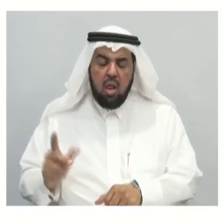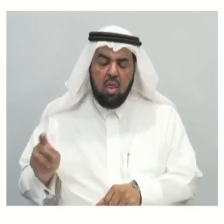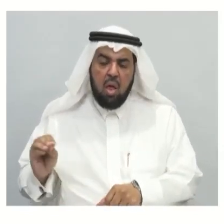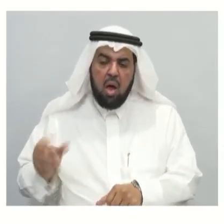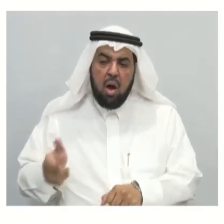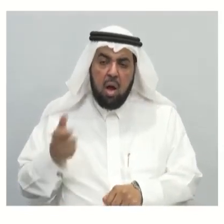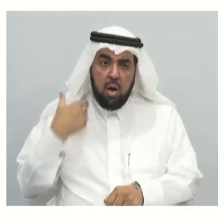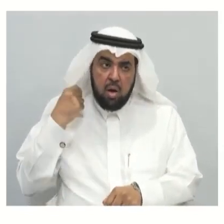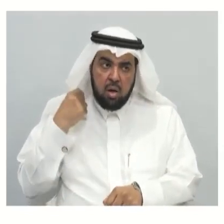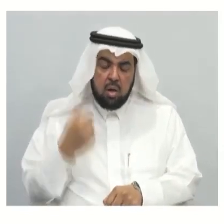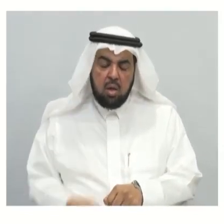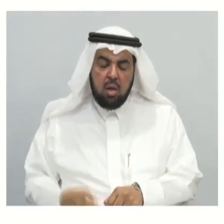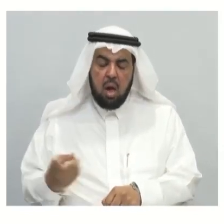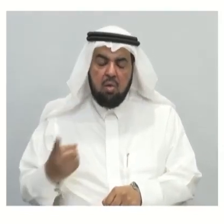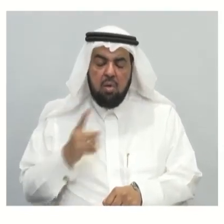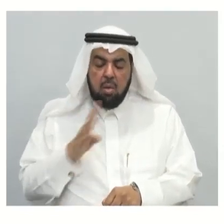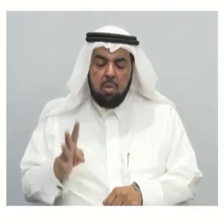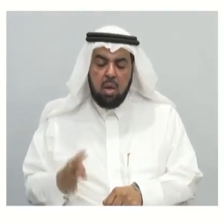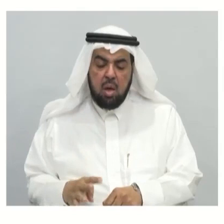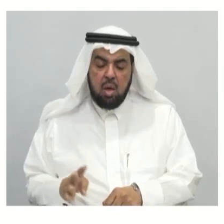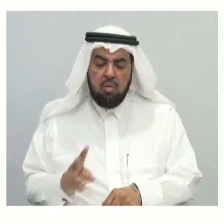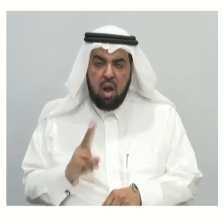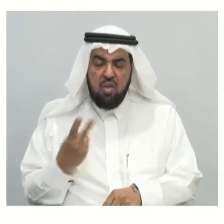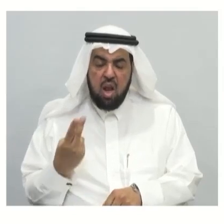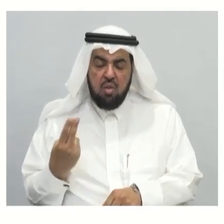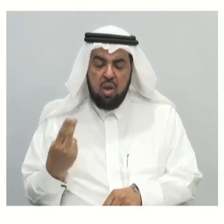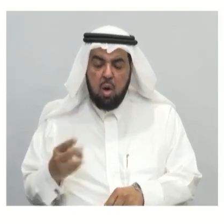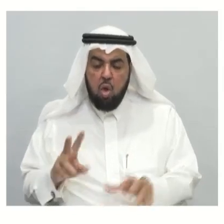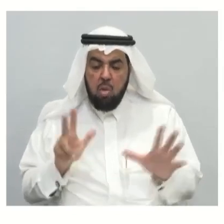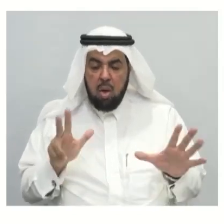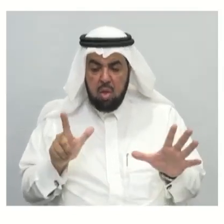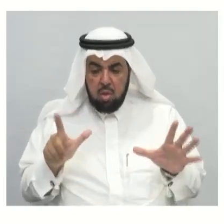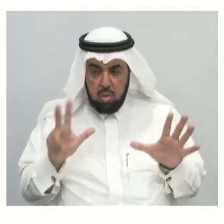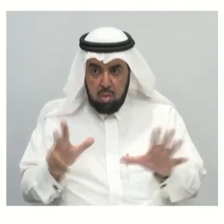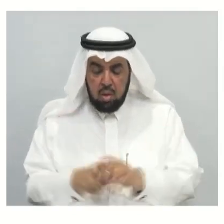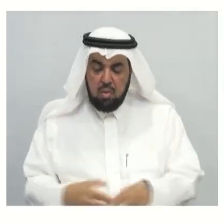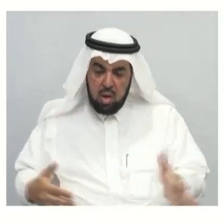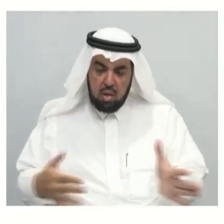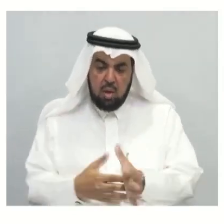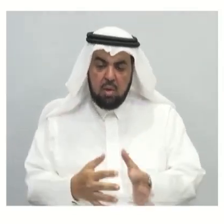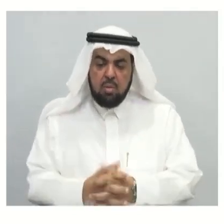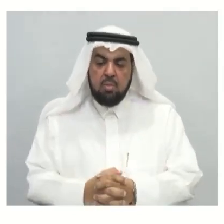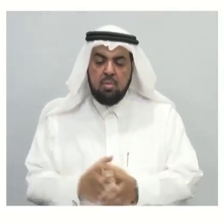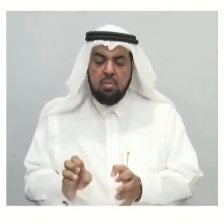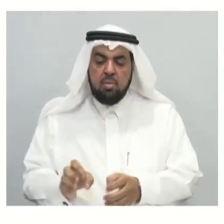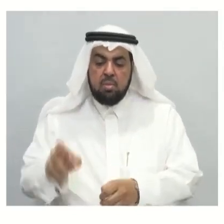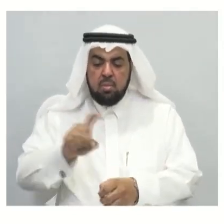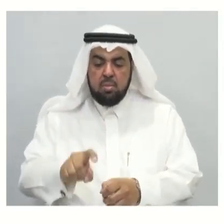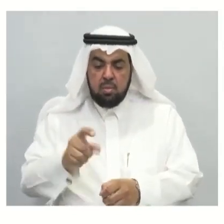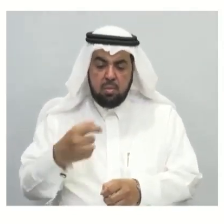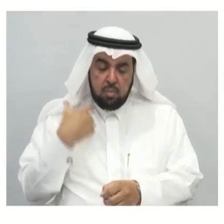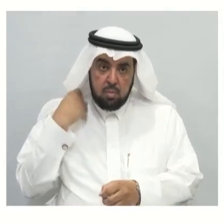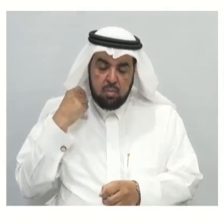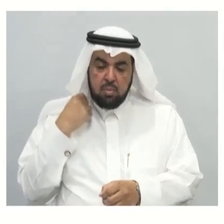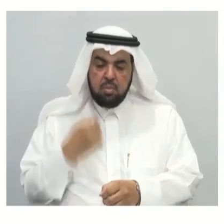عام 1439 2018 ميلاديا وفي نهايه درسنا سنجيب على الاسئله